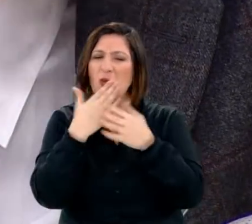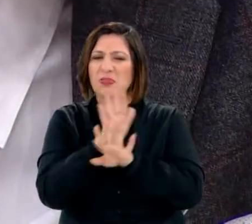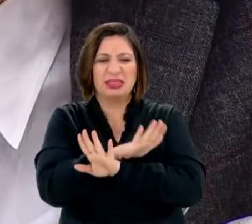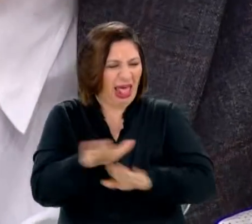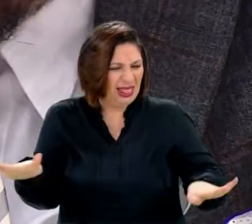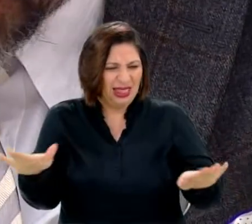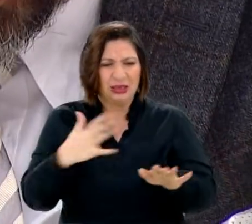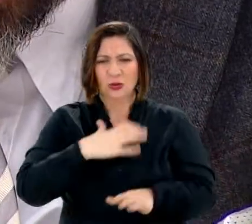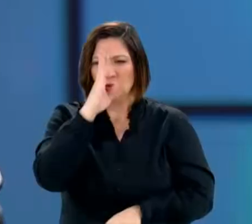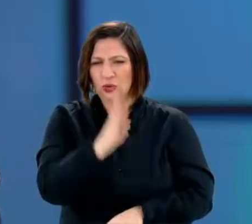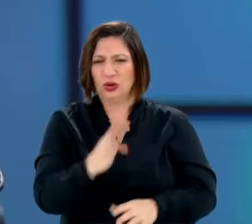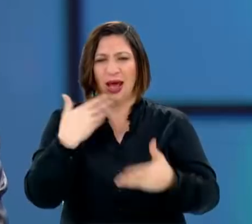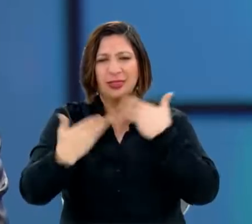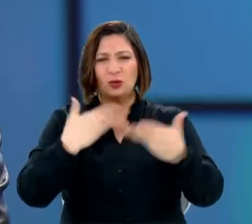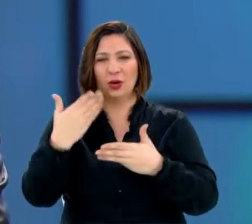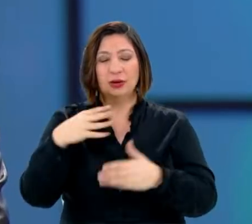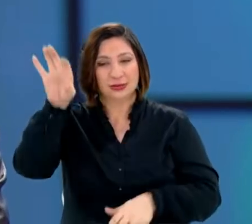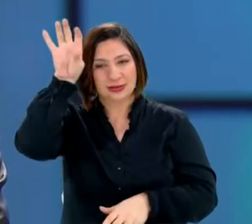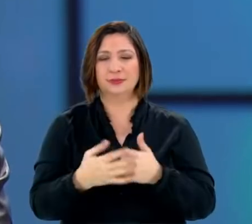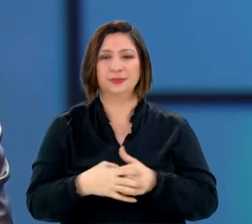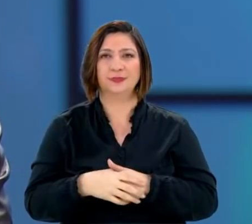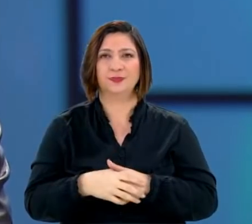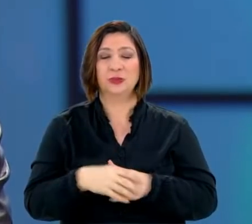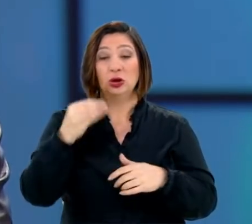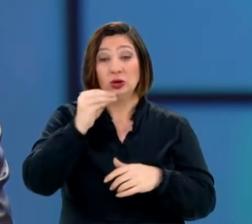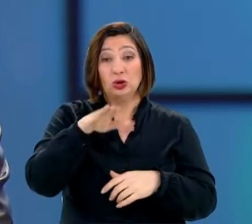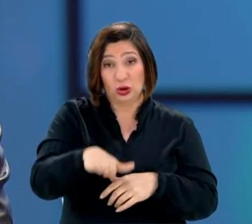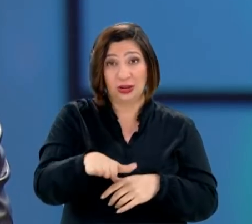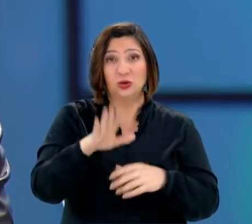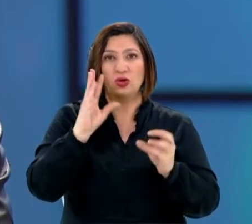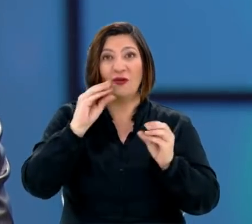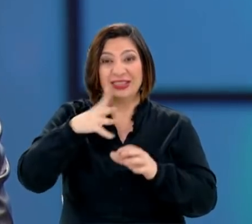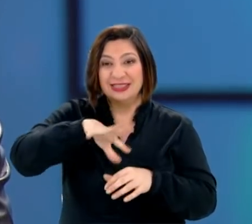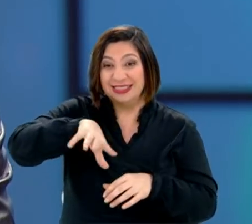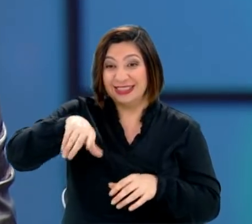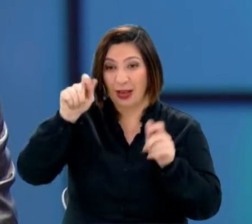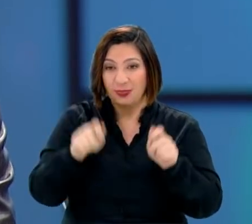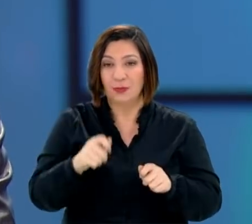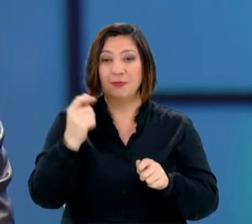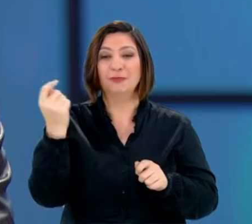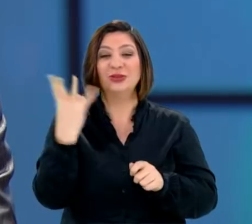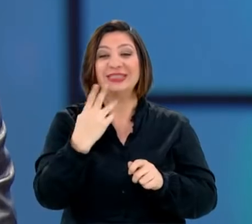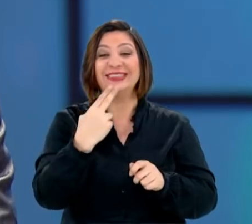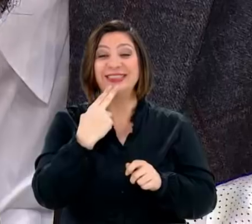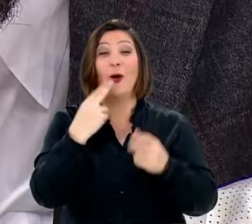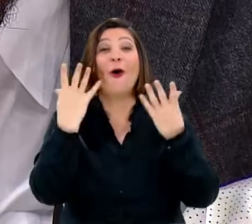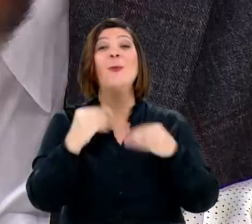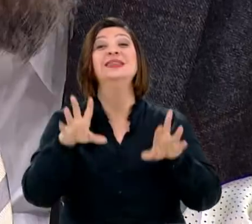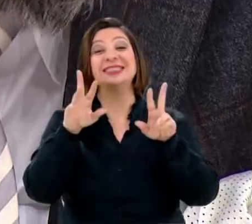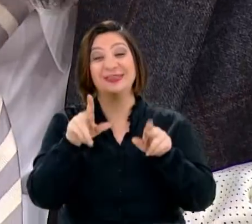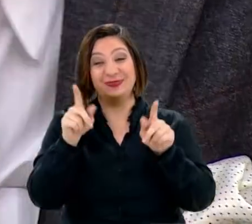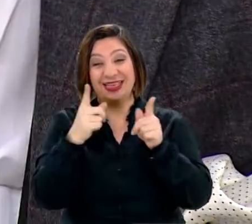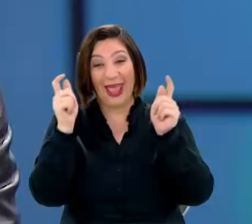Net. Kendisini dürüstçe anlatıyor. Takıntılı bir oyuncuyum. Çocukken çok fazla hırsızlık yaptım ve birçok kızla olmaması